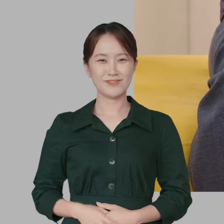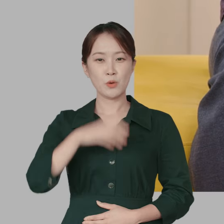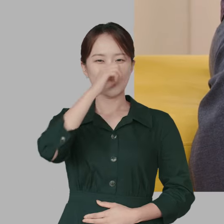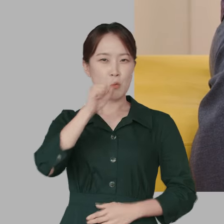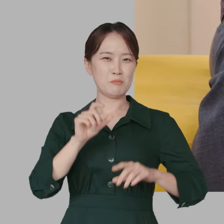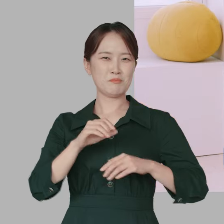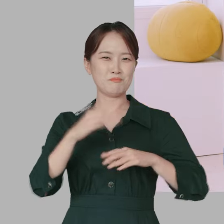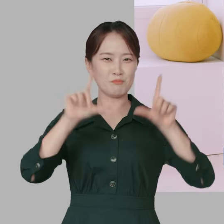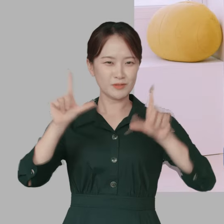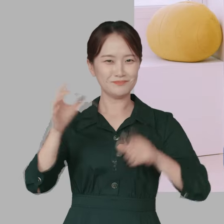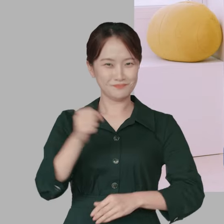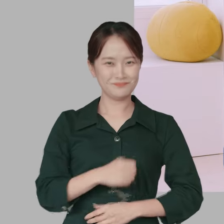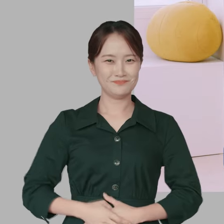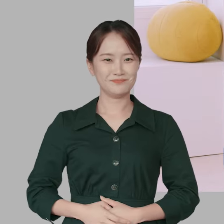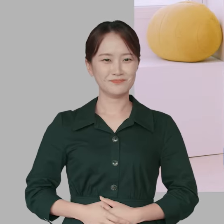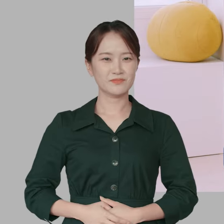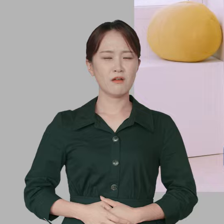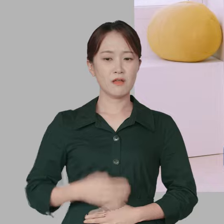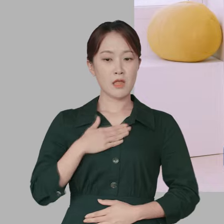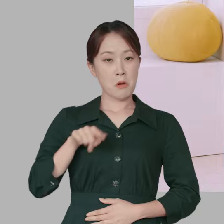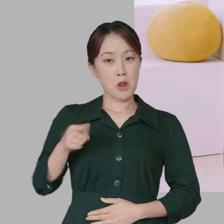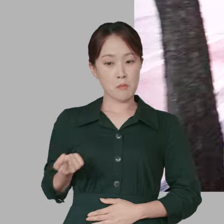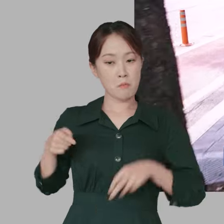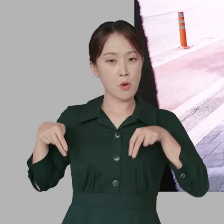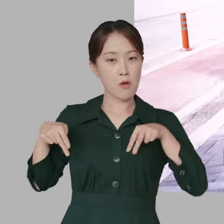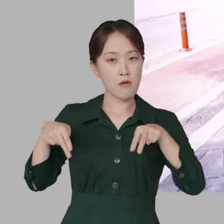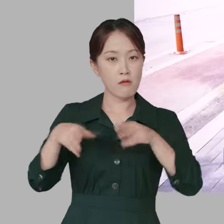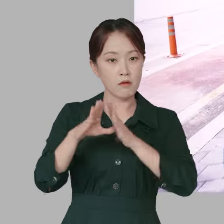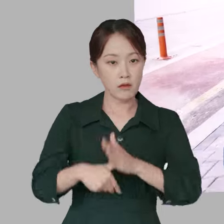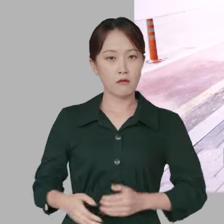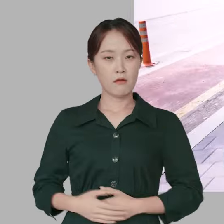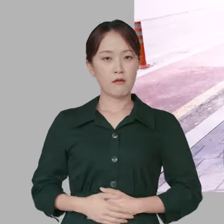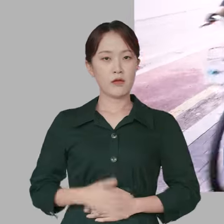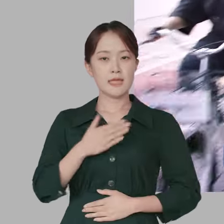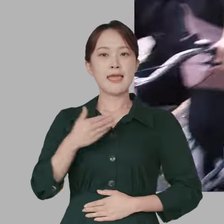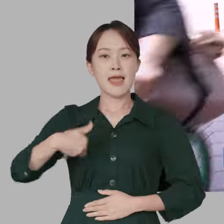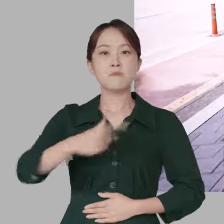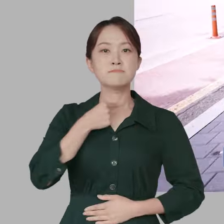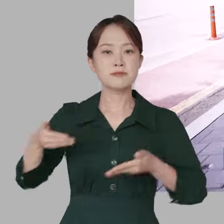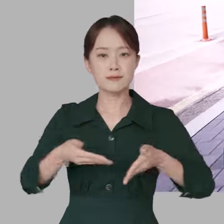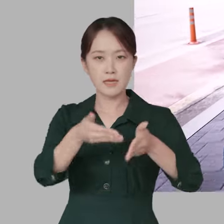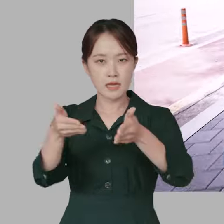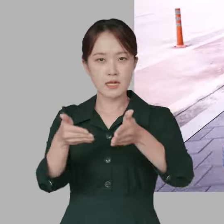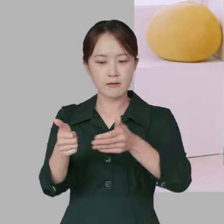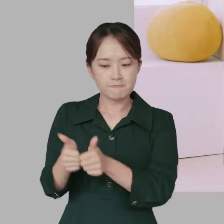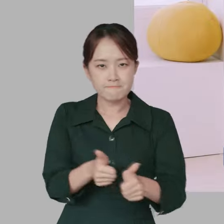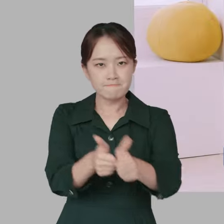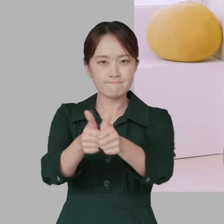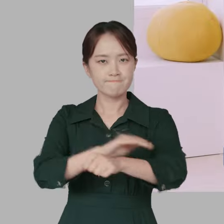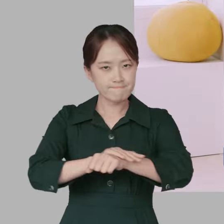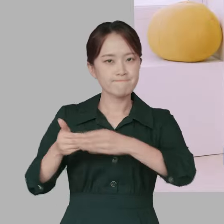골든 두대 소라는 제 옆에 붙어서 걸을 때 제 동선까지 생각해서 옆으로 돌아서 가요